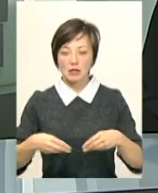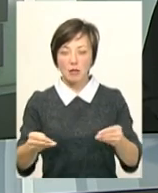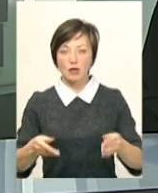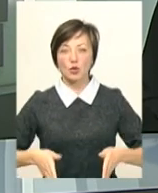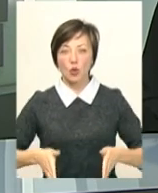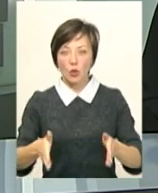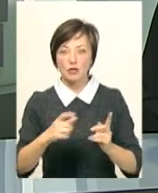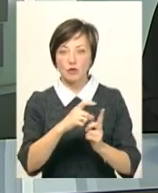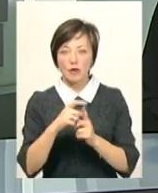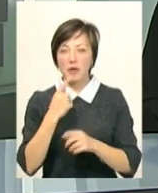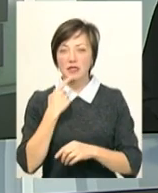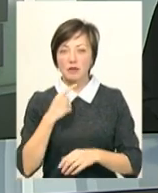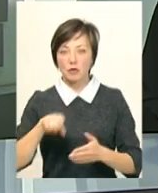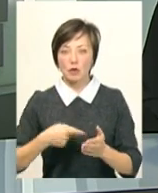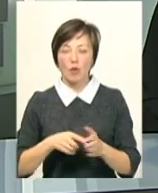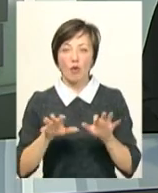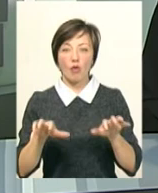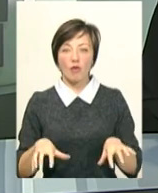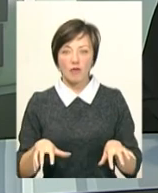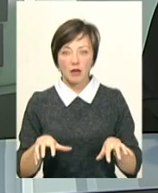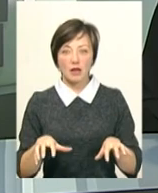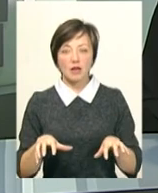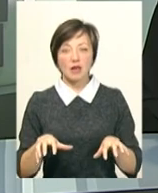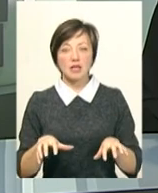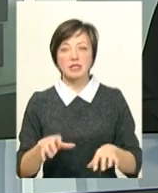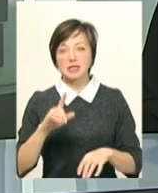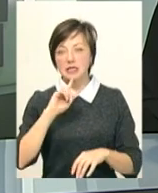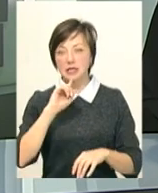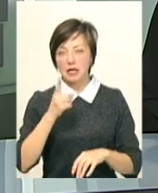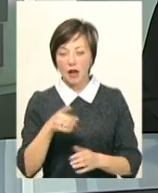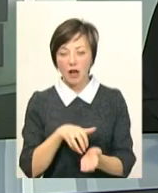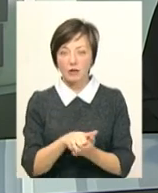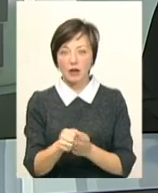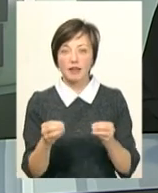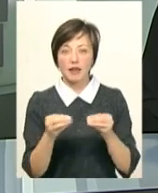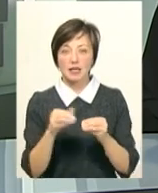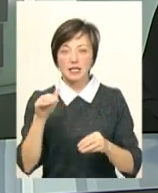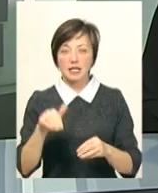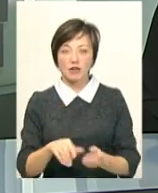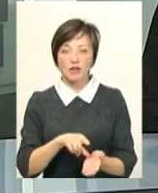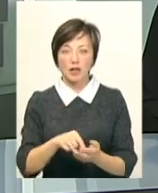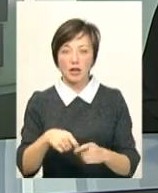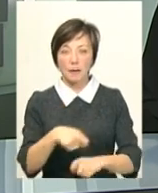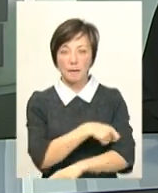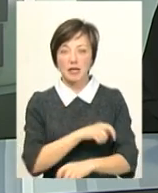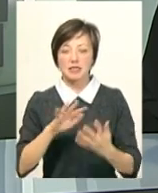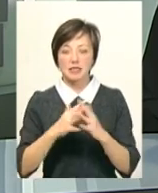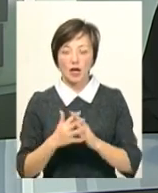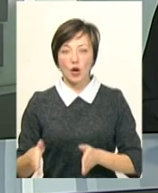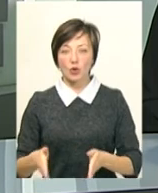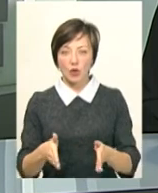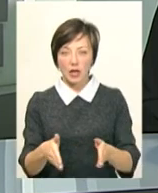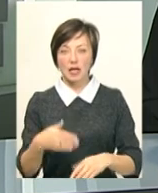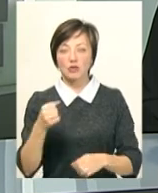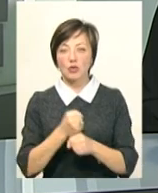дороги. За словами Красилівського міського голови Ніли Островської, за рік заасфальтували 10 тисяч квадратних метрів сільських автошляхів